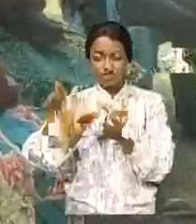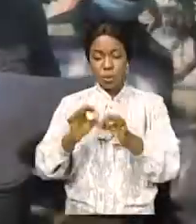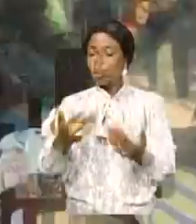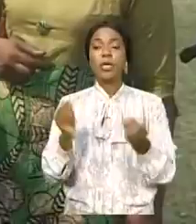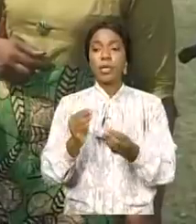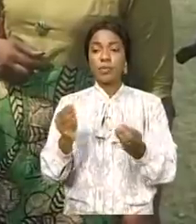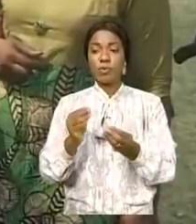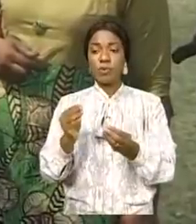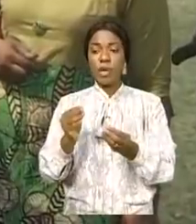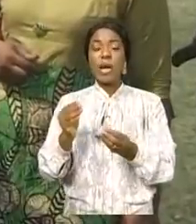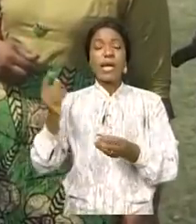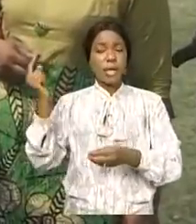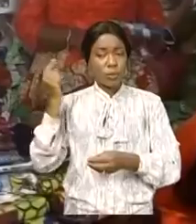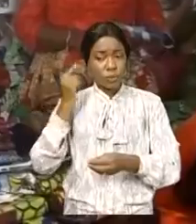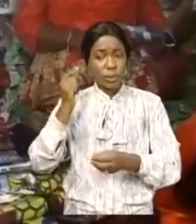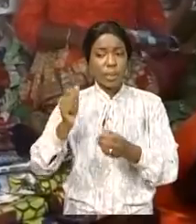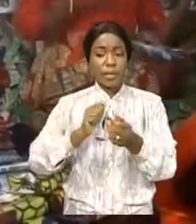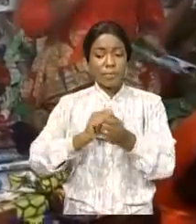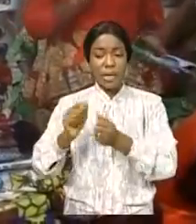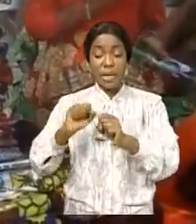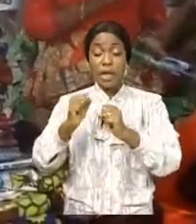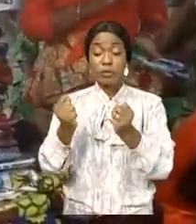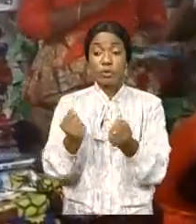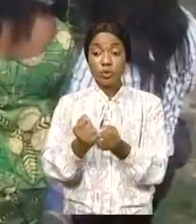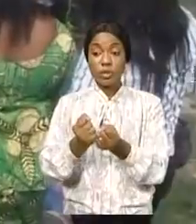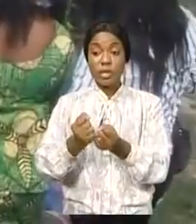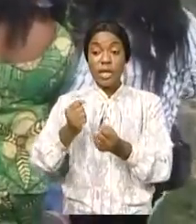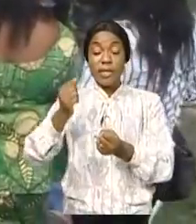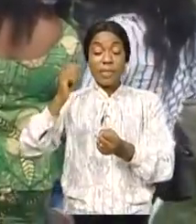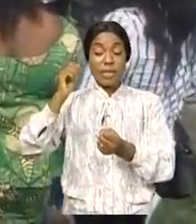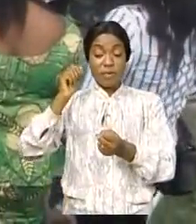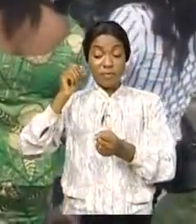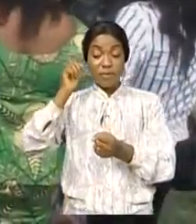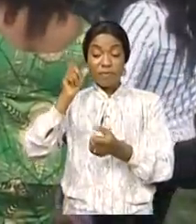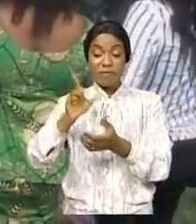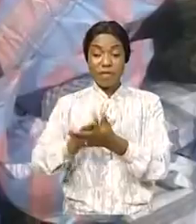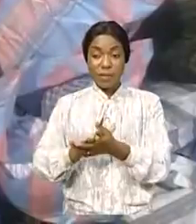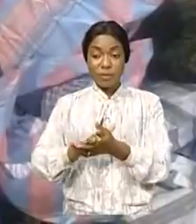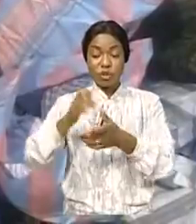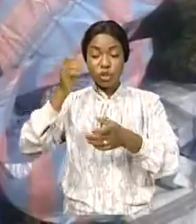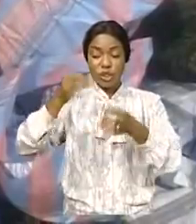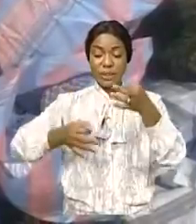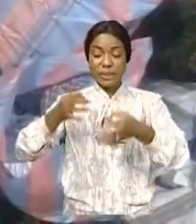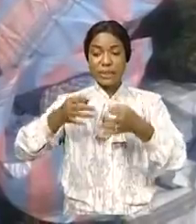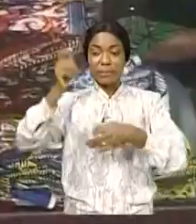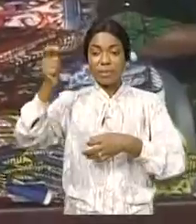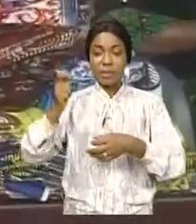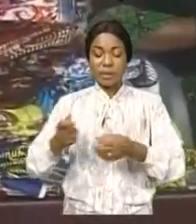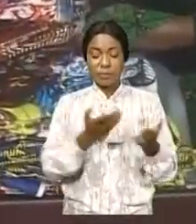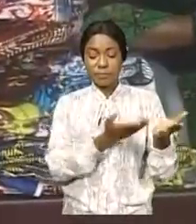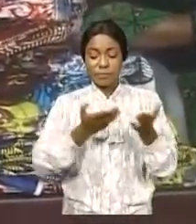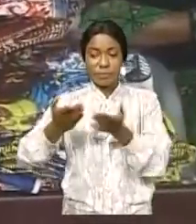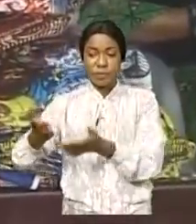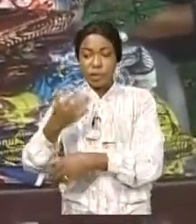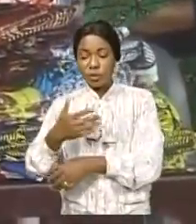La maîtresse a fait écho auprès de l'association des femmes de justice militaire qui leur a apporté une assistance matérielle de vivres